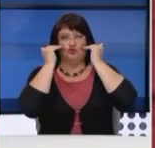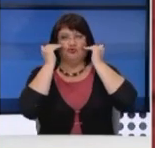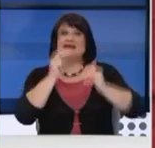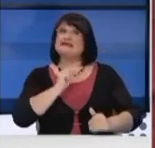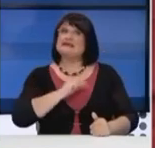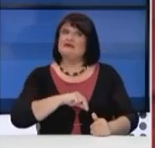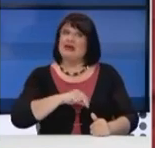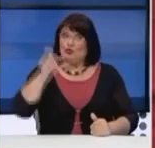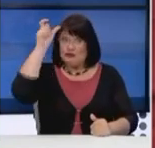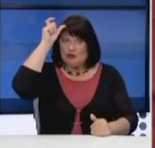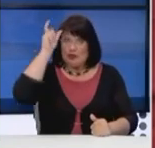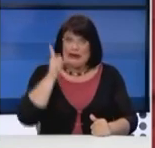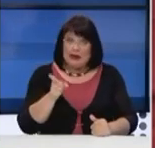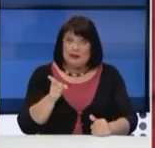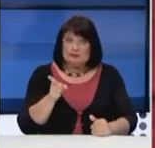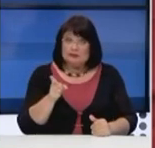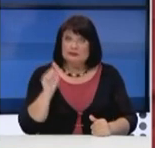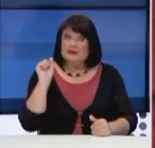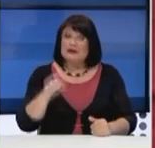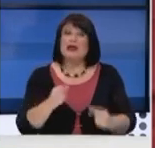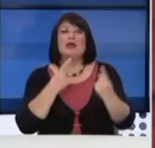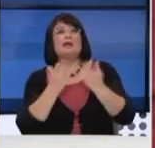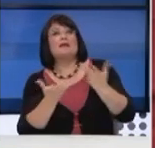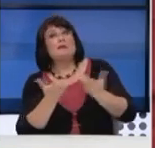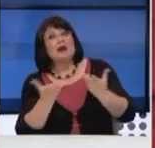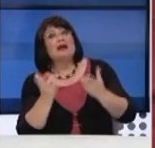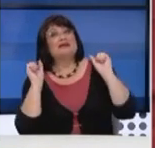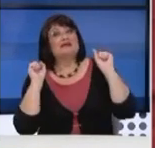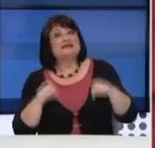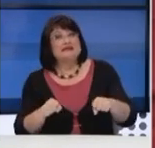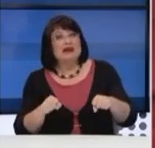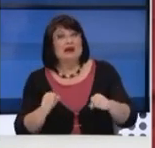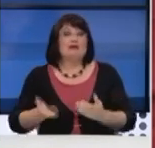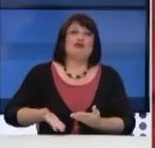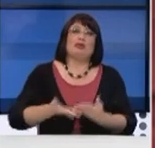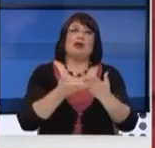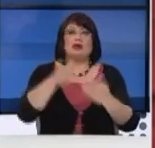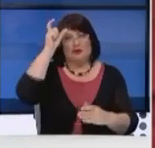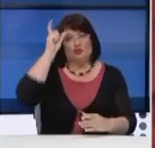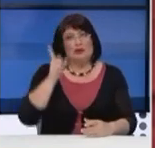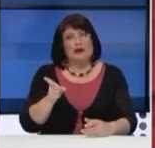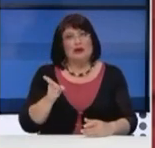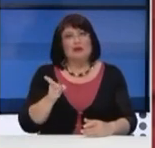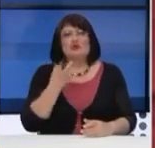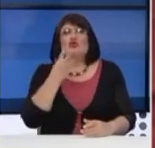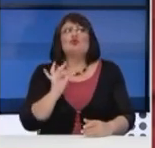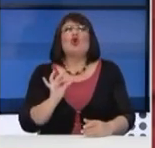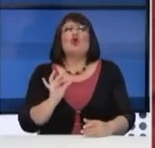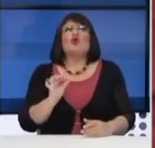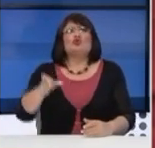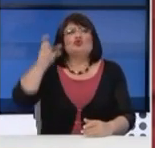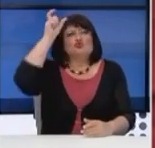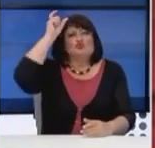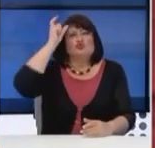συμφέρουν τελικά την Τουρκία, ενισχύουν τη διαπραγματευτική δύναμη στη θέση της Τουρκίας, τότε γιατί φωνάζουν εναντίον